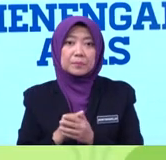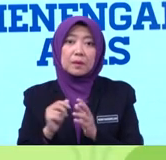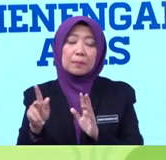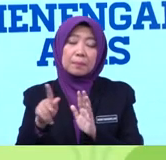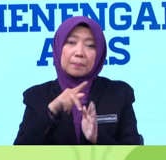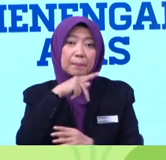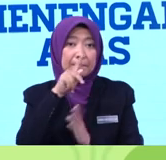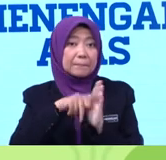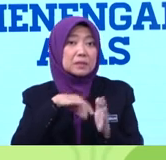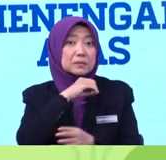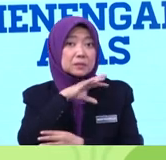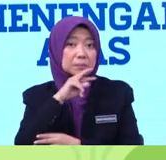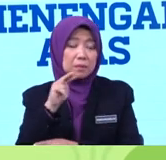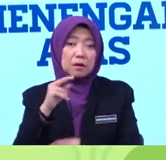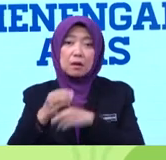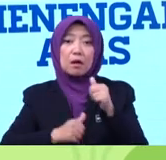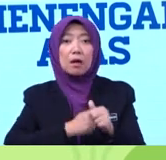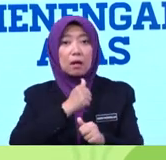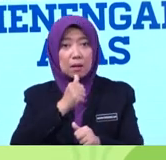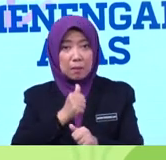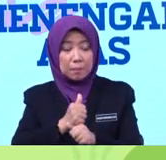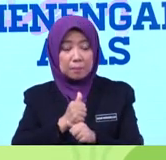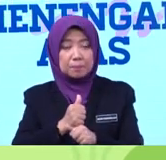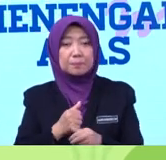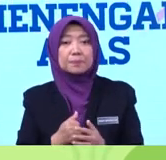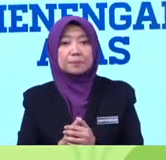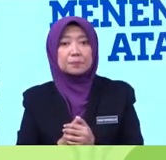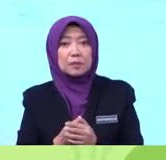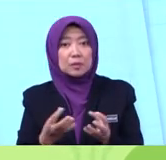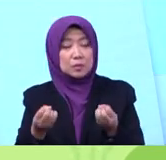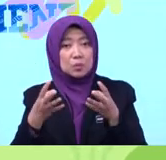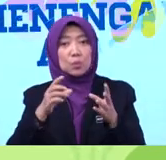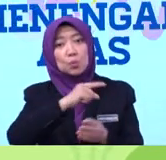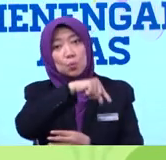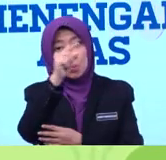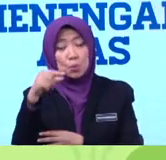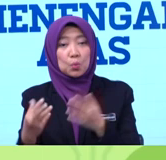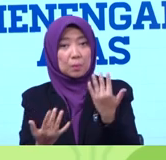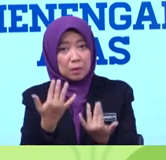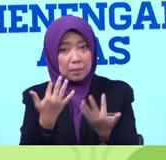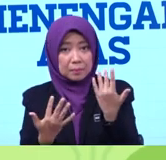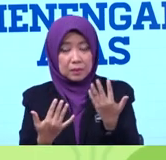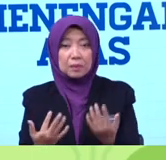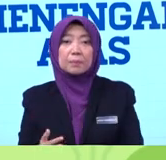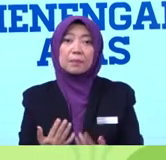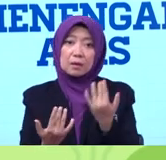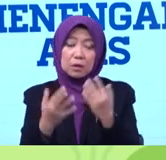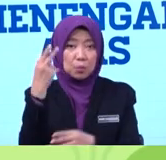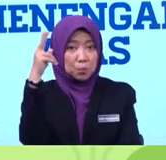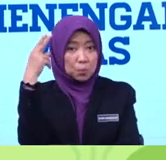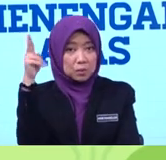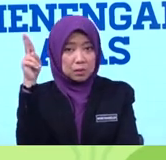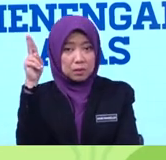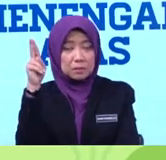semula jadi yang disebabkan pertama letusan gunung berapi pembakaran hutan